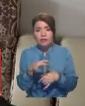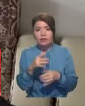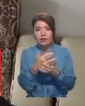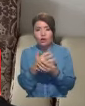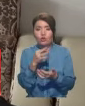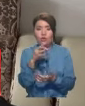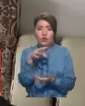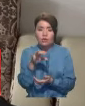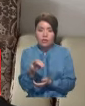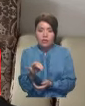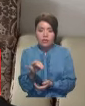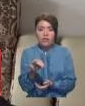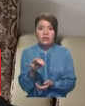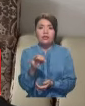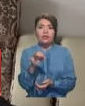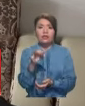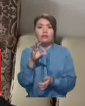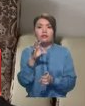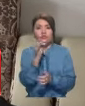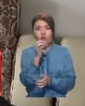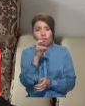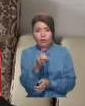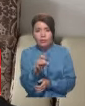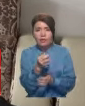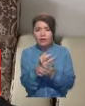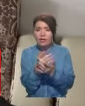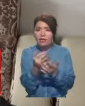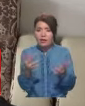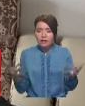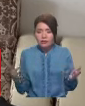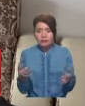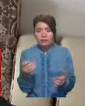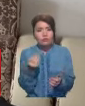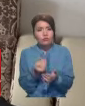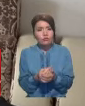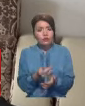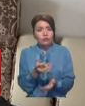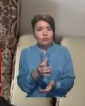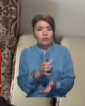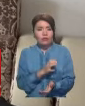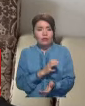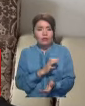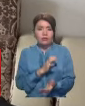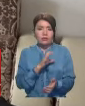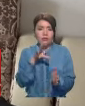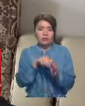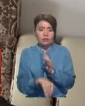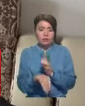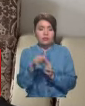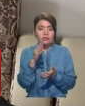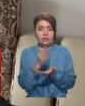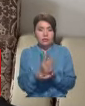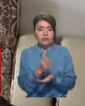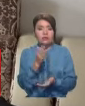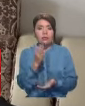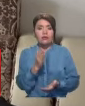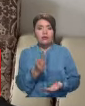торий, там стронций, все это. Ну, в общем, целая таблица Менделеева фактически здесь.